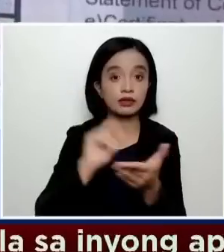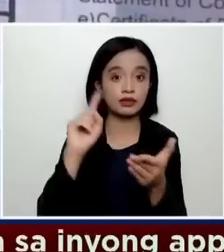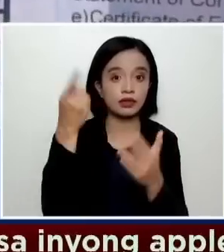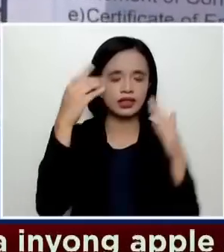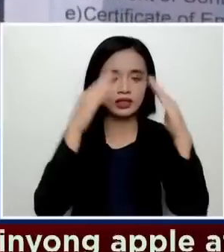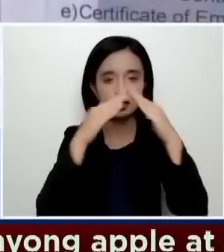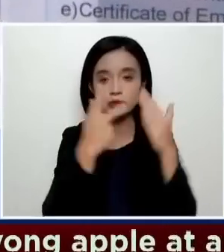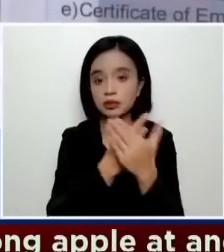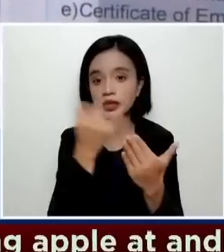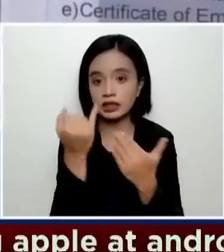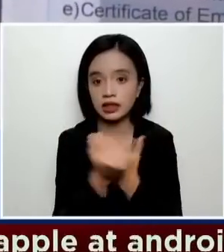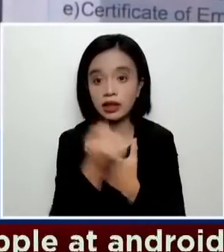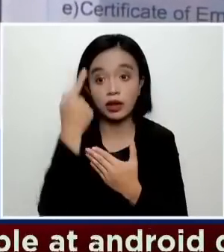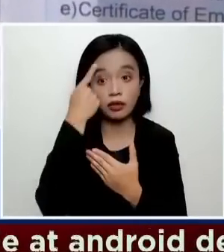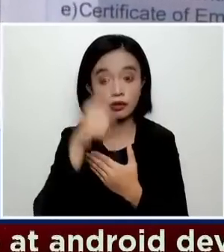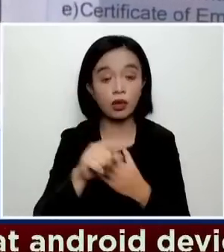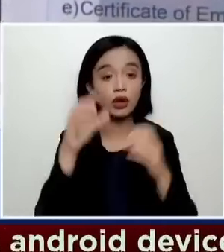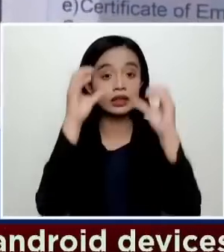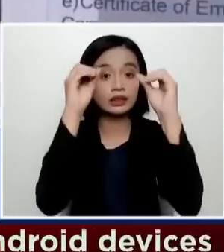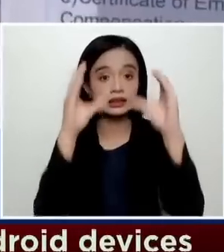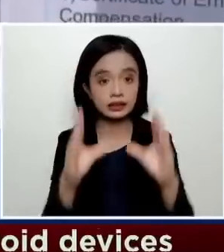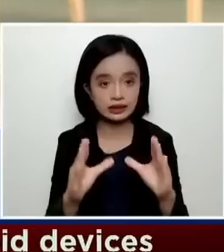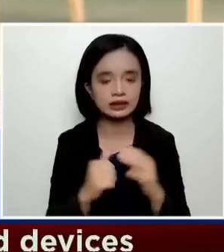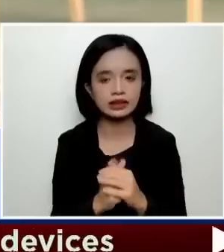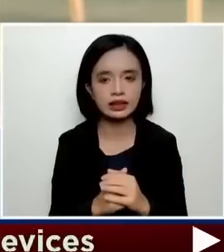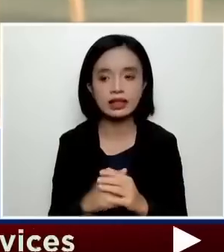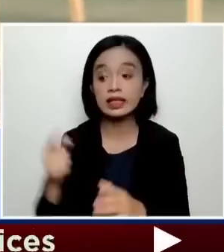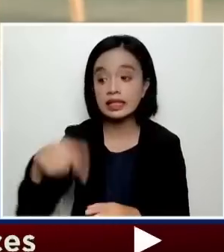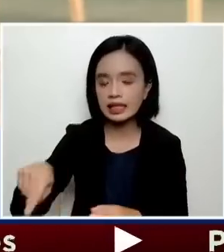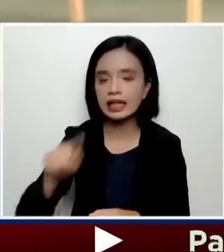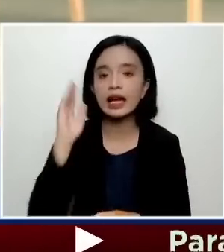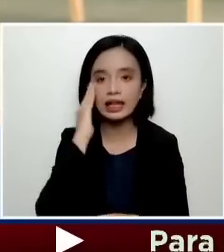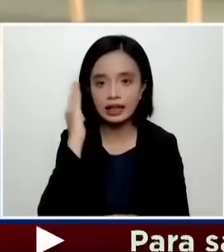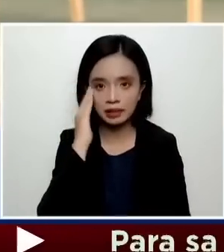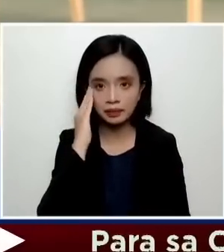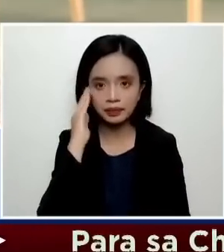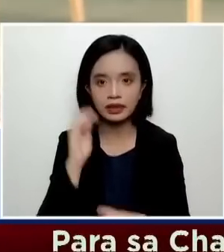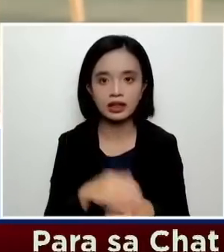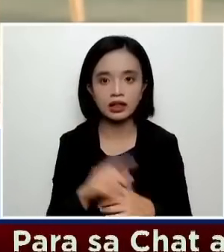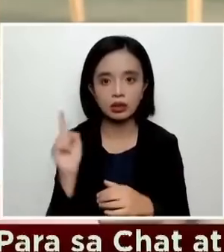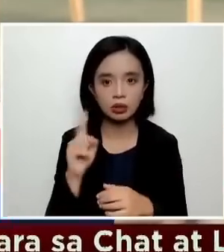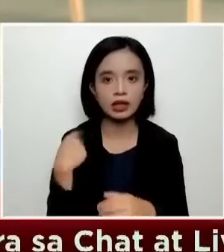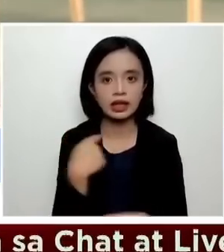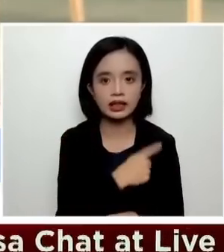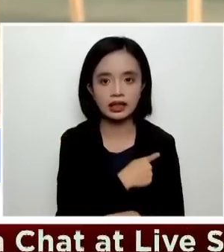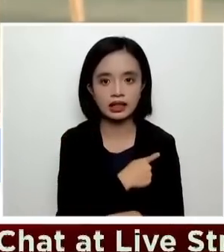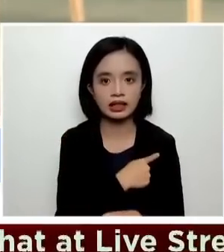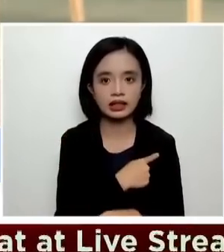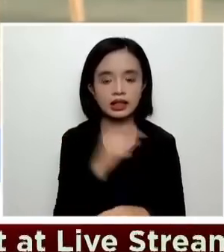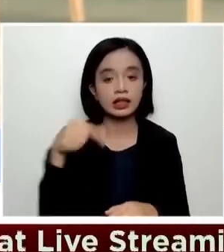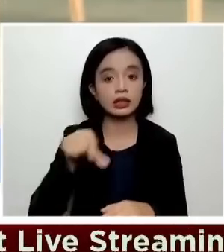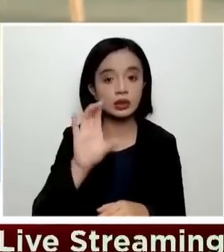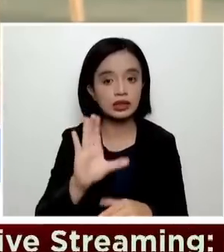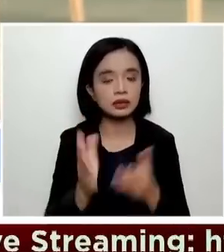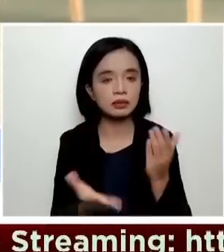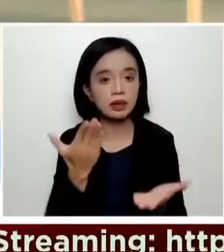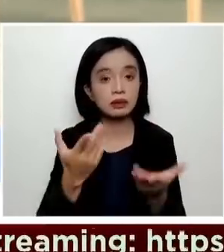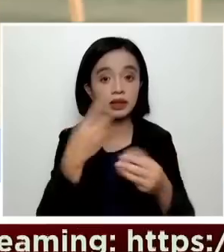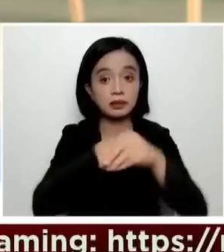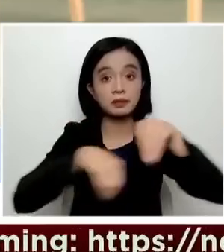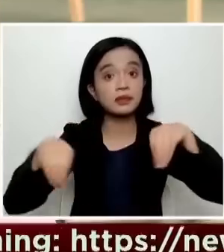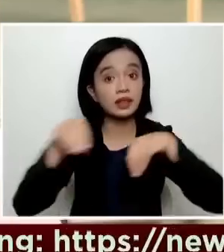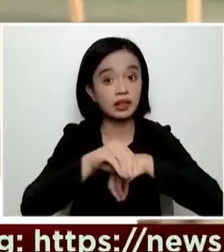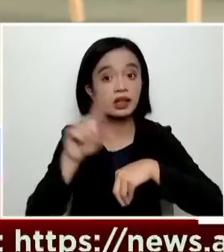QC para sa mga guro. Dahil alam nilang sila ay kinakalinga rin ng ating lungsod at baka naman ang kapalit niyan ay